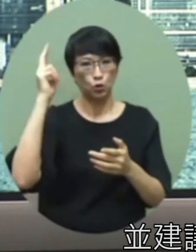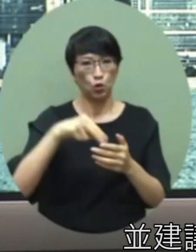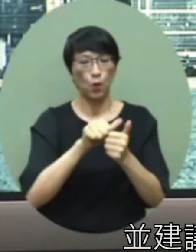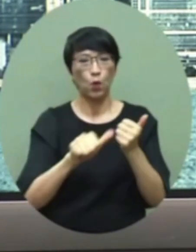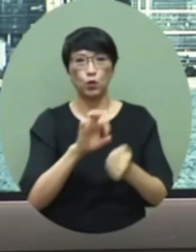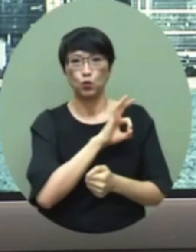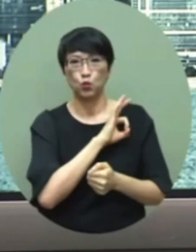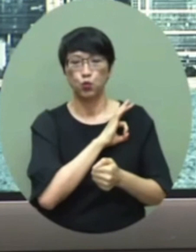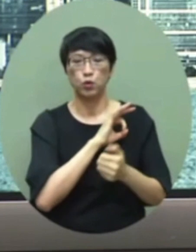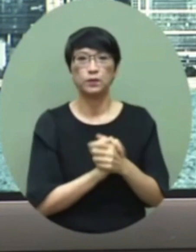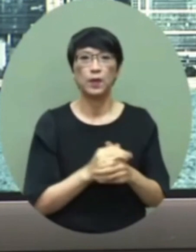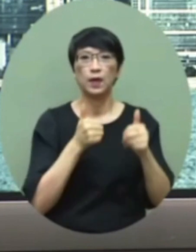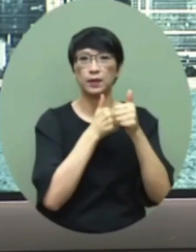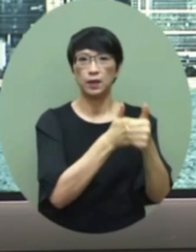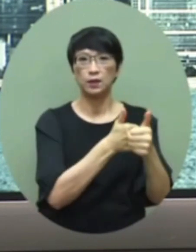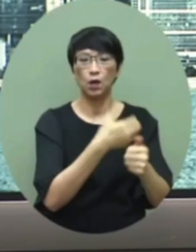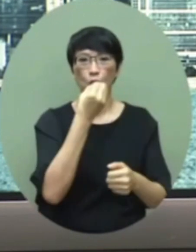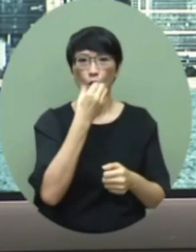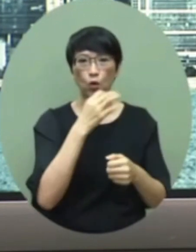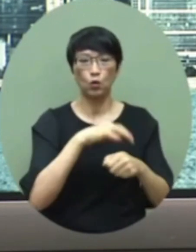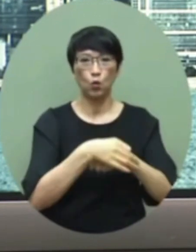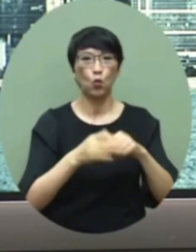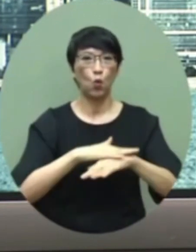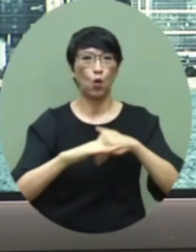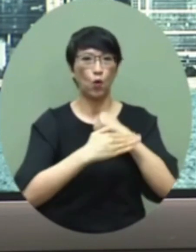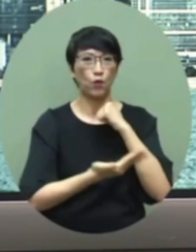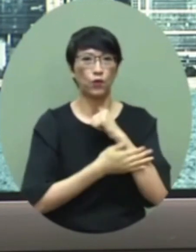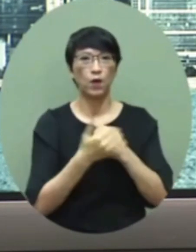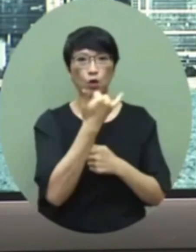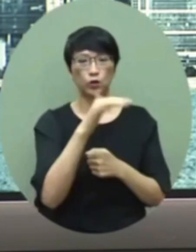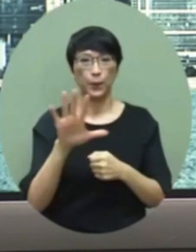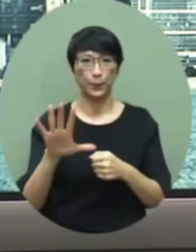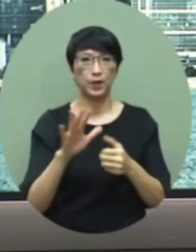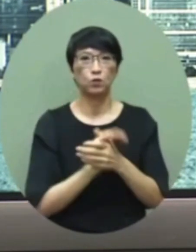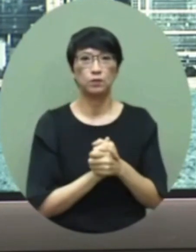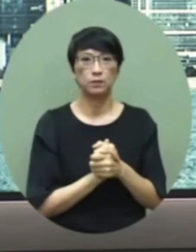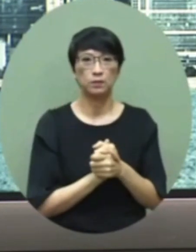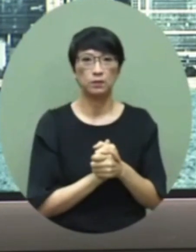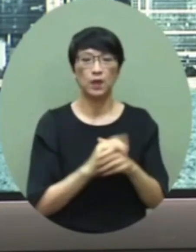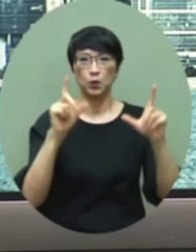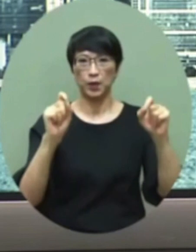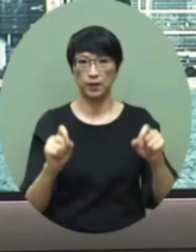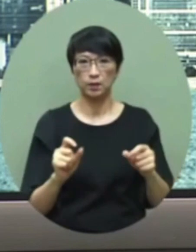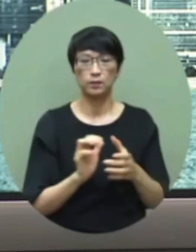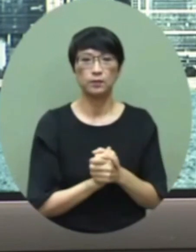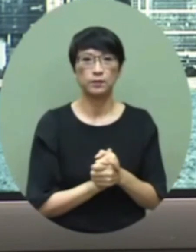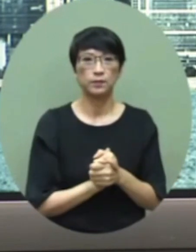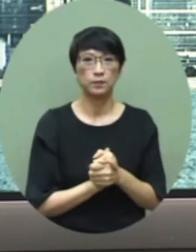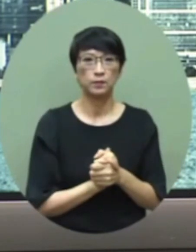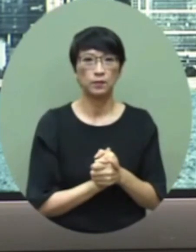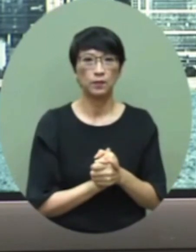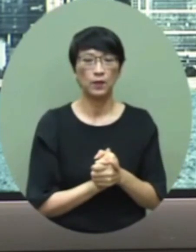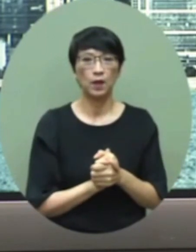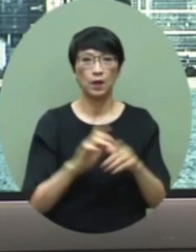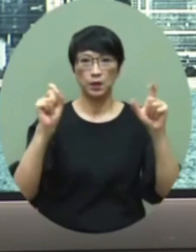員會根據《香港國安法》第六十五條作出解釋，以